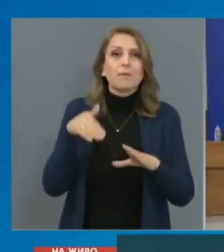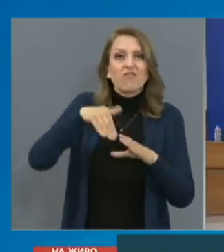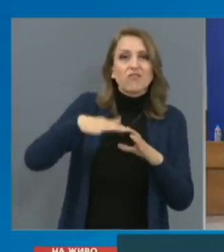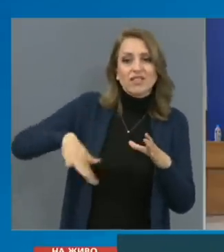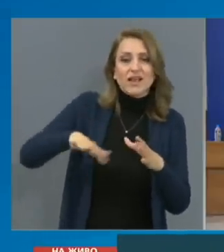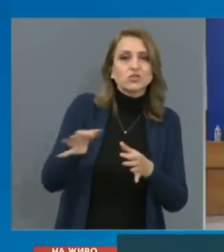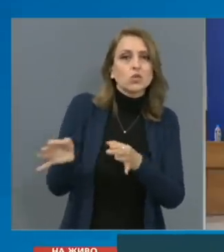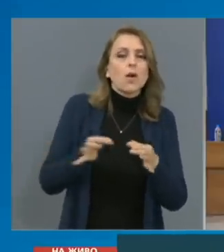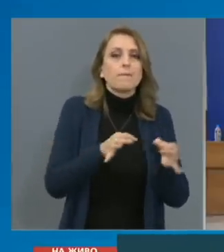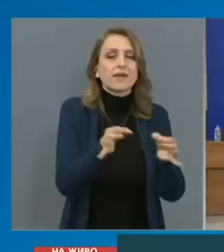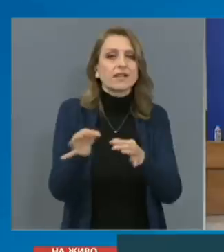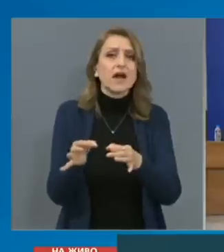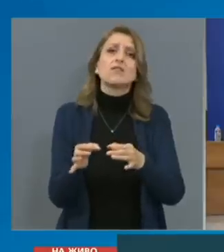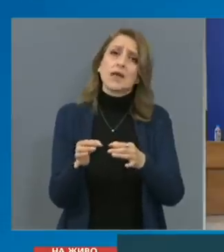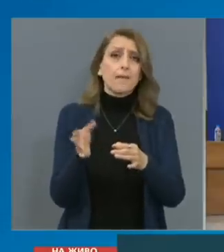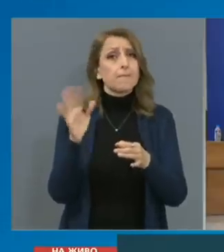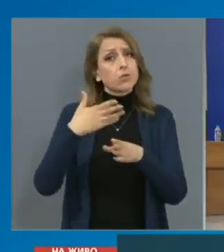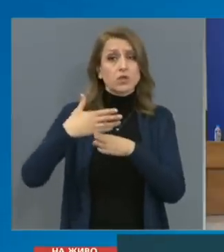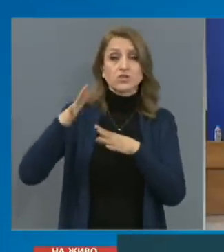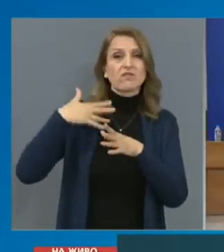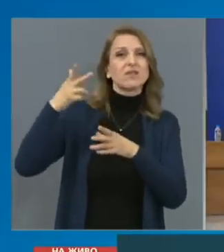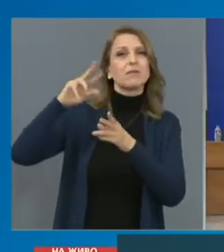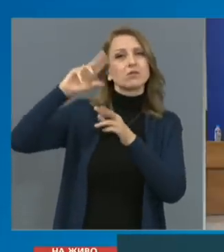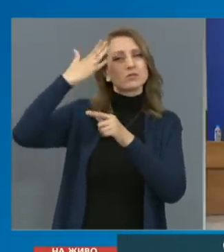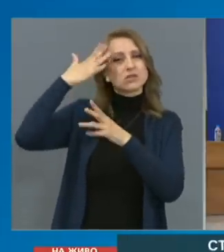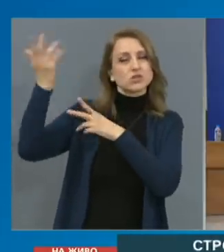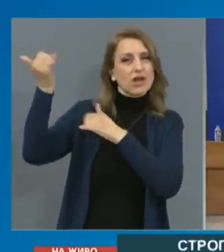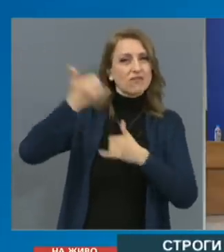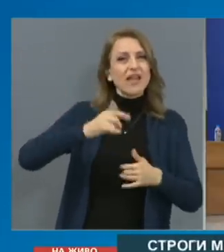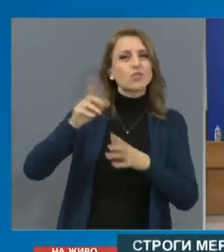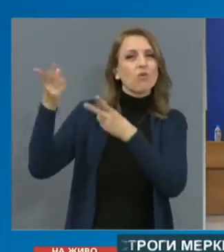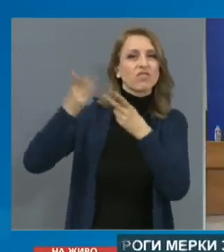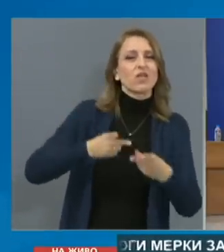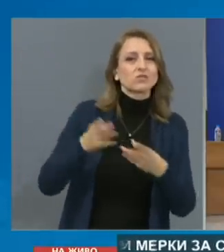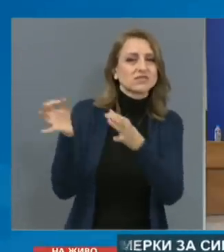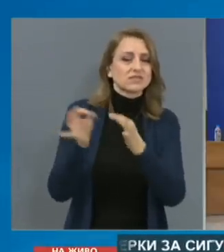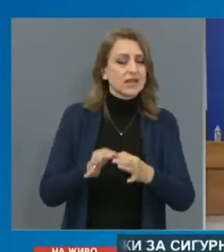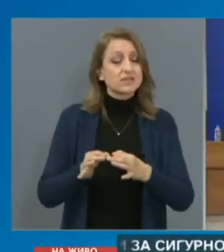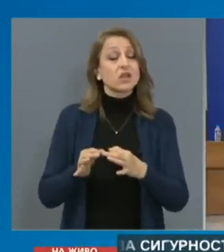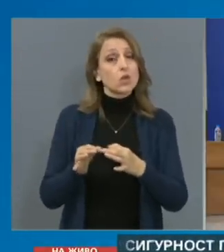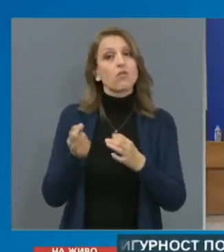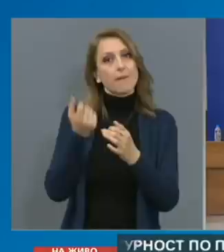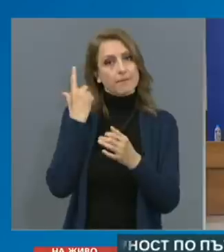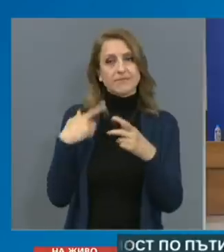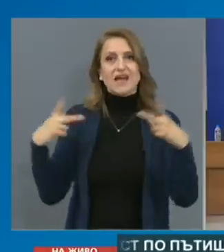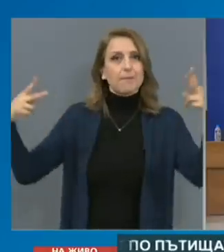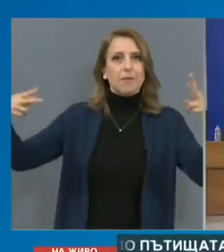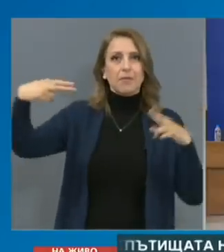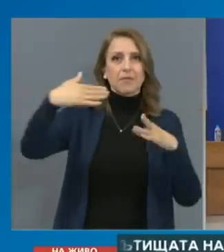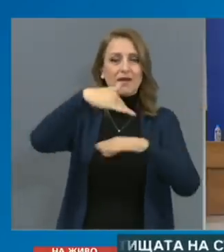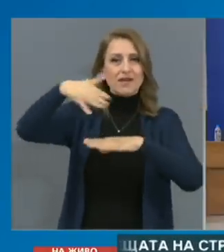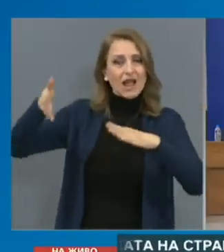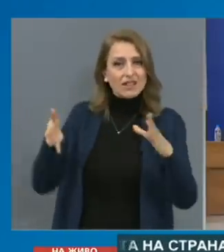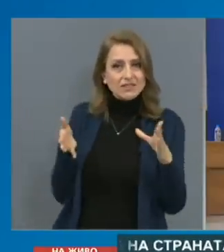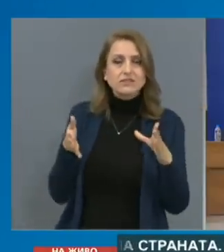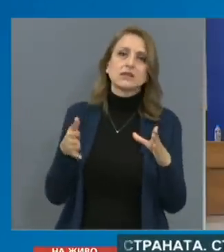имаме и внос, защото установяваме, но поради намалените транспортни възможности, той рязко намаля. Сега вече вътрешната